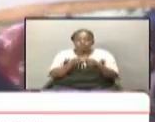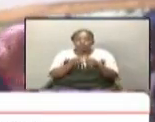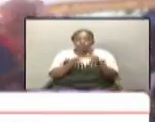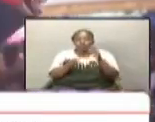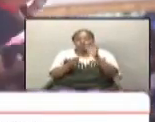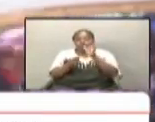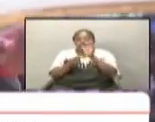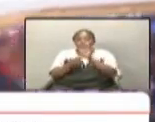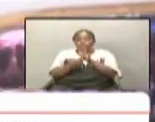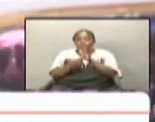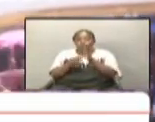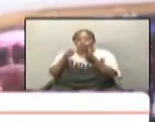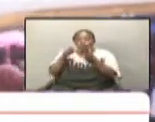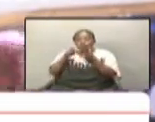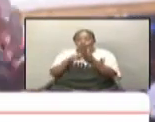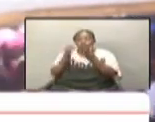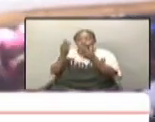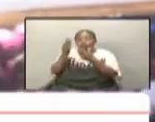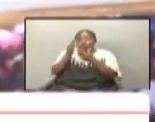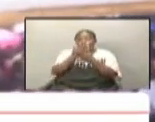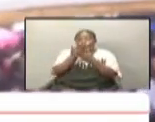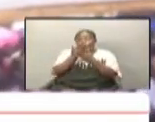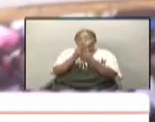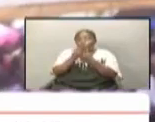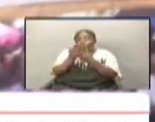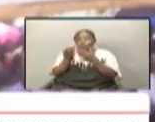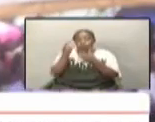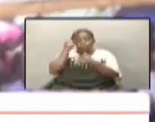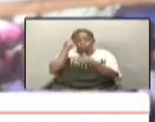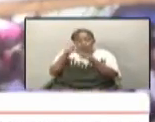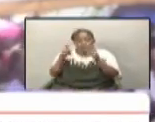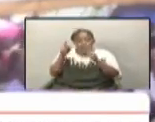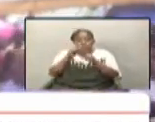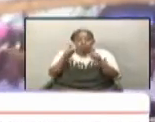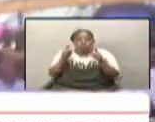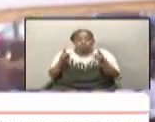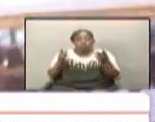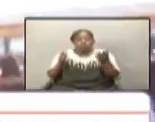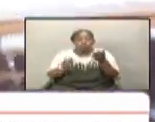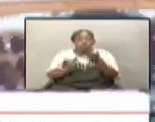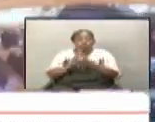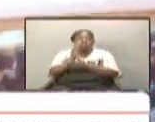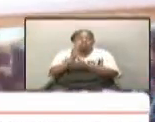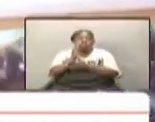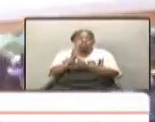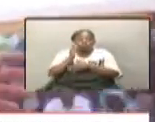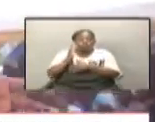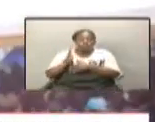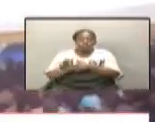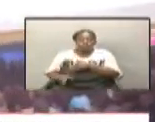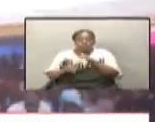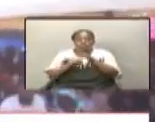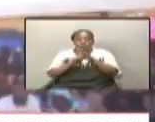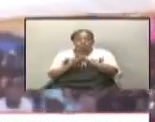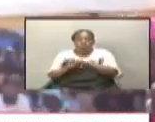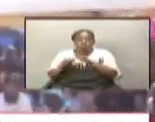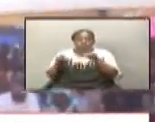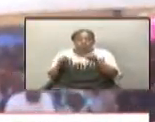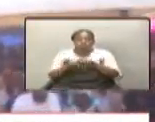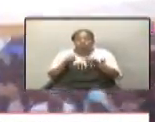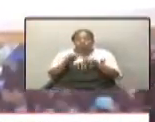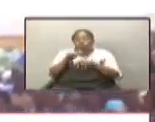especially in standing in the gap for victims of gross human rights violations and you have made an